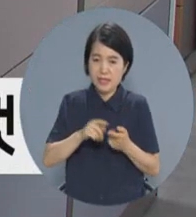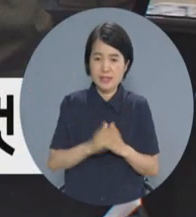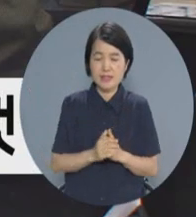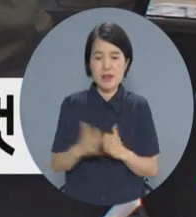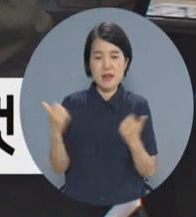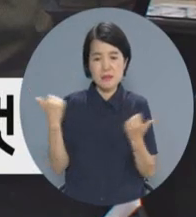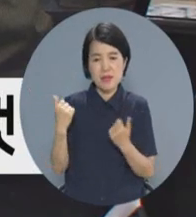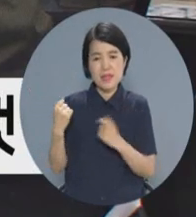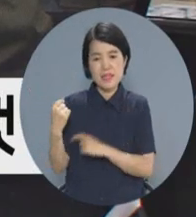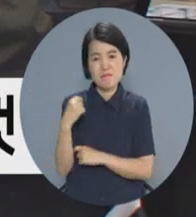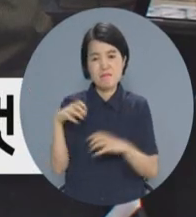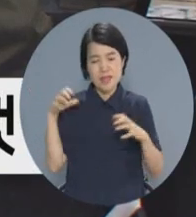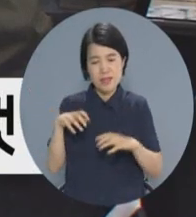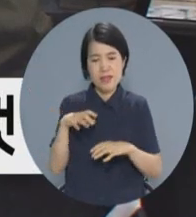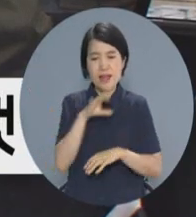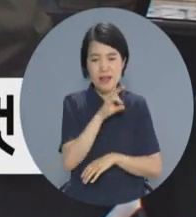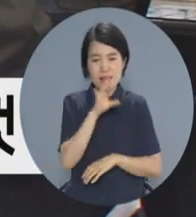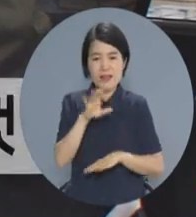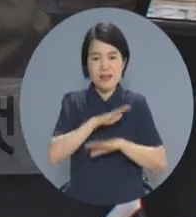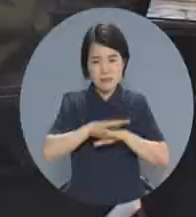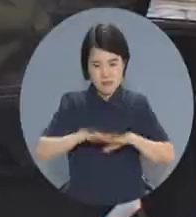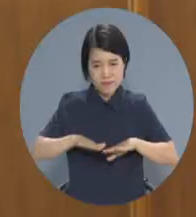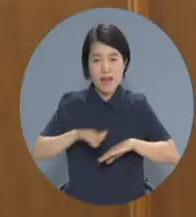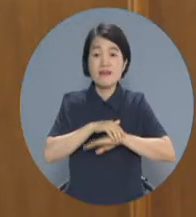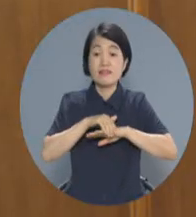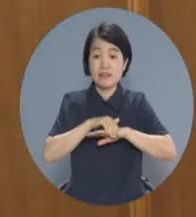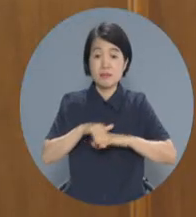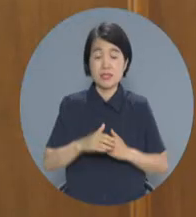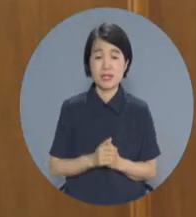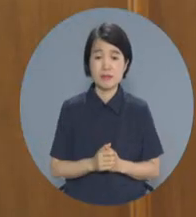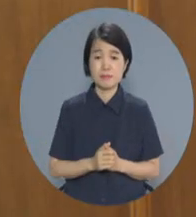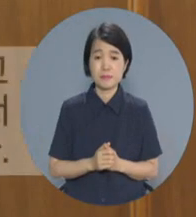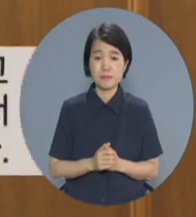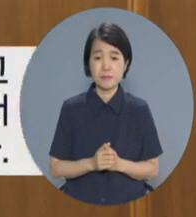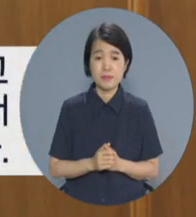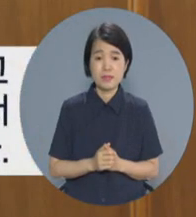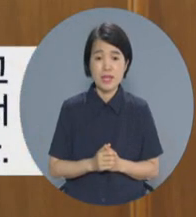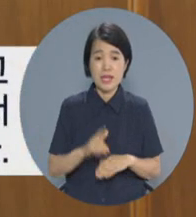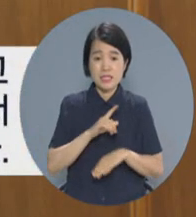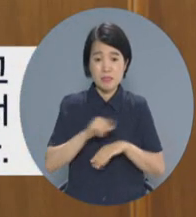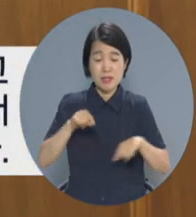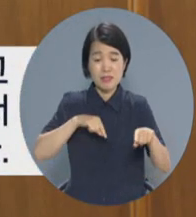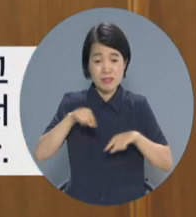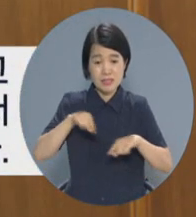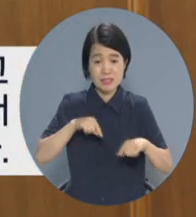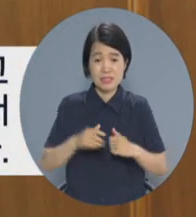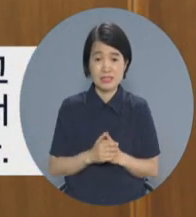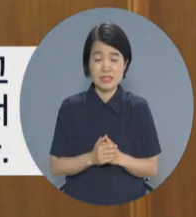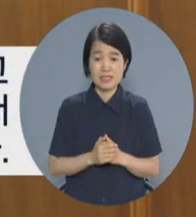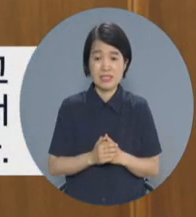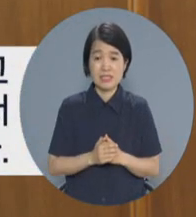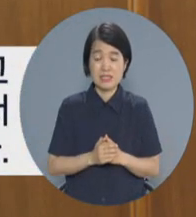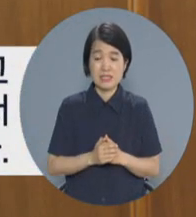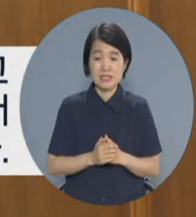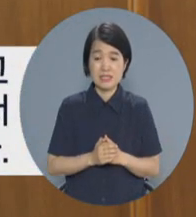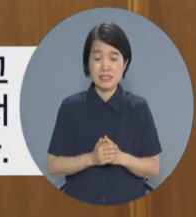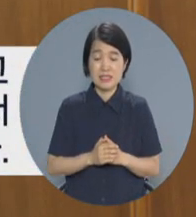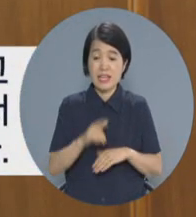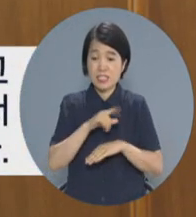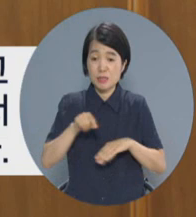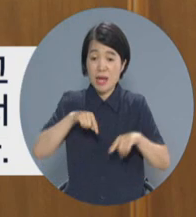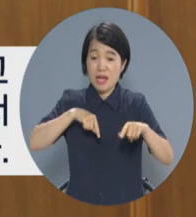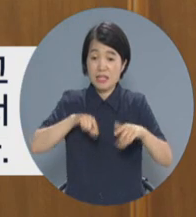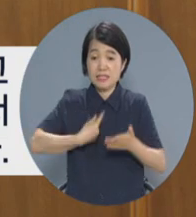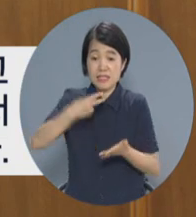의회와의 협치를 통해 차분히 풀어나갈 것이라고 밝혔습니다. 지방 정치가 또 지방자치가